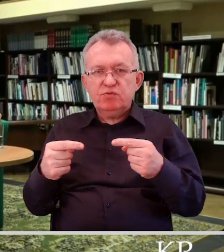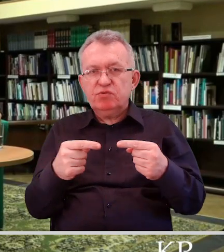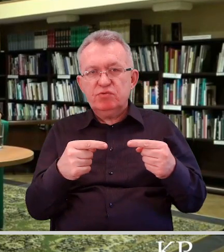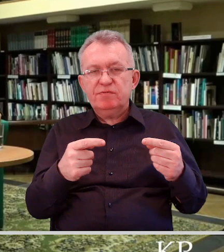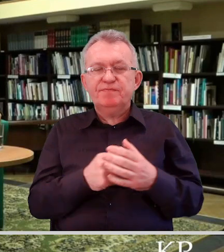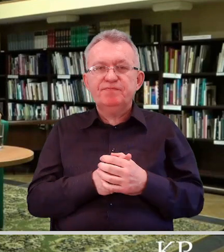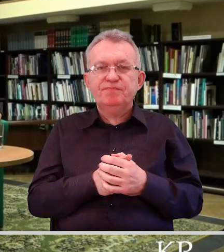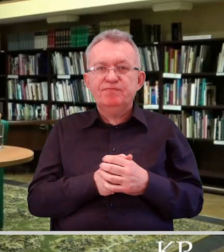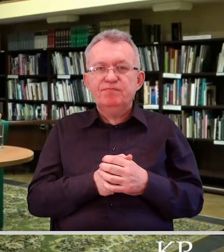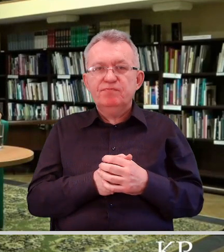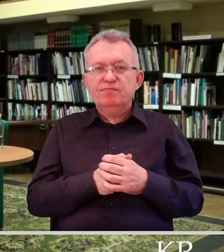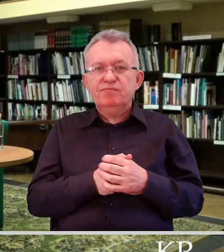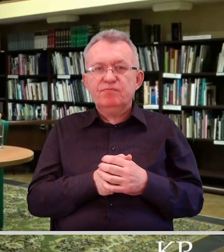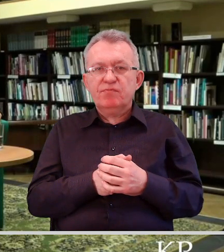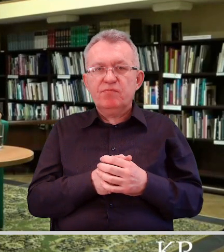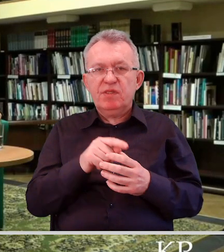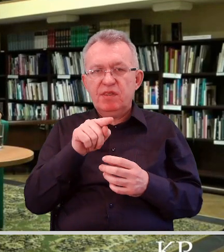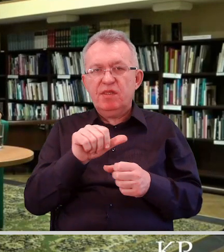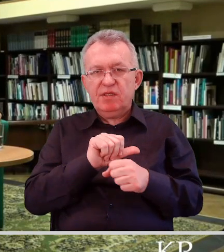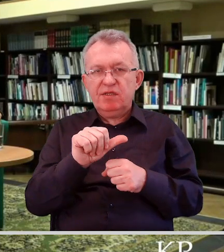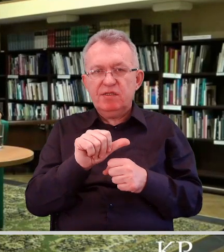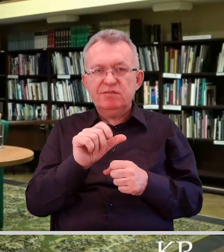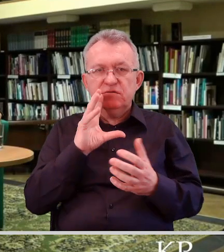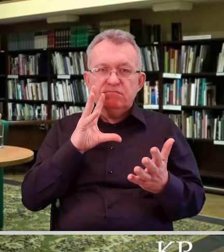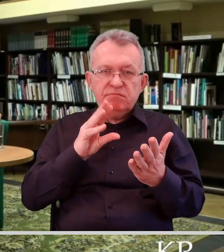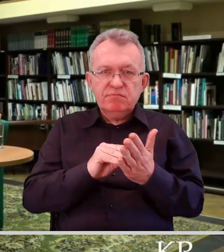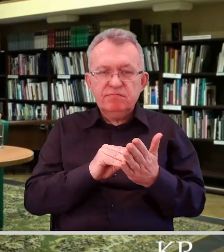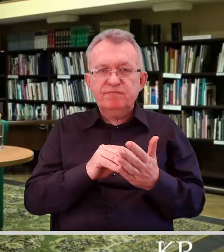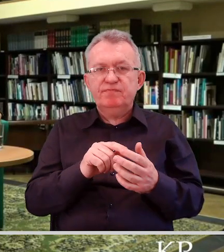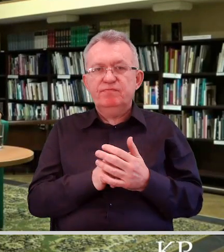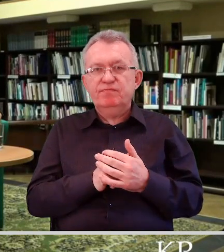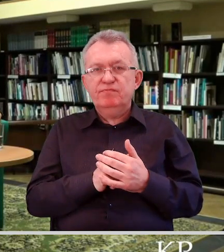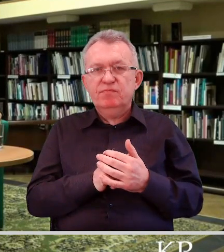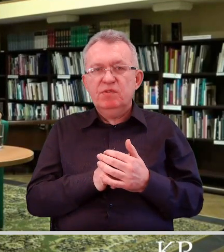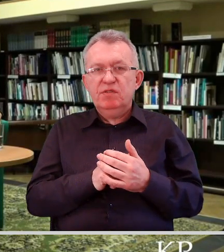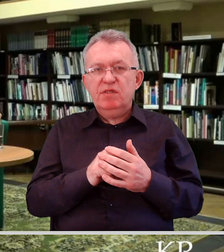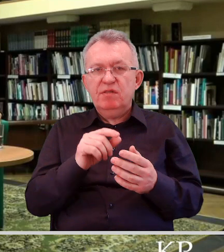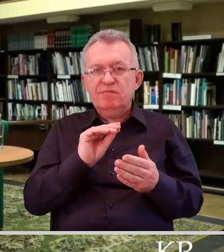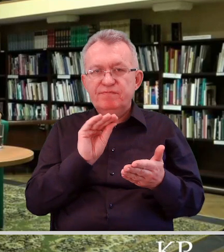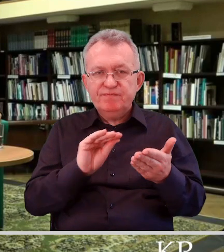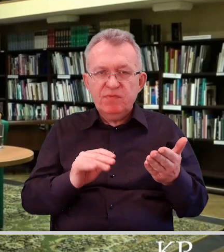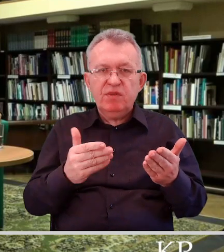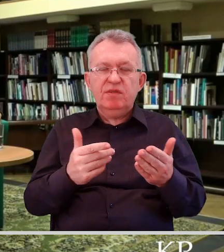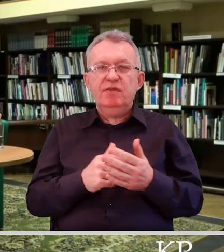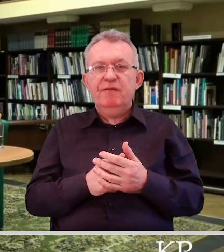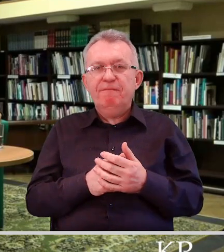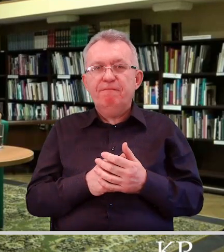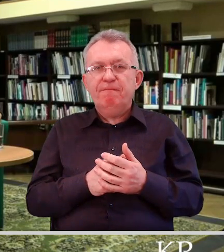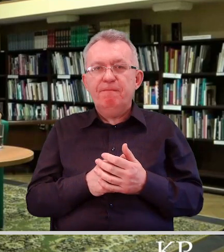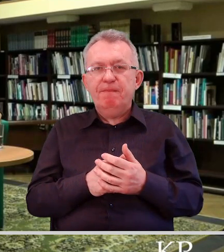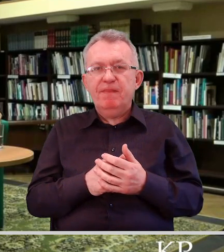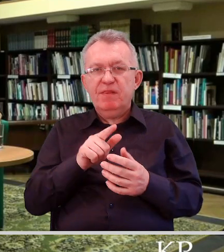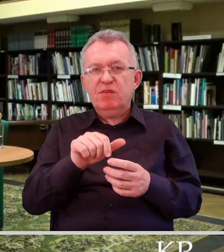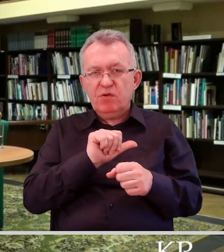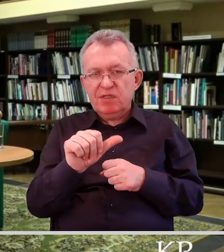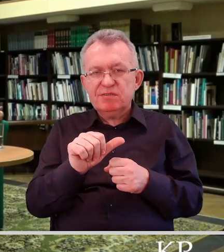przodu. Także takie odtwarzanie wzorców narracyjnych, one